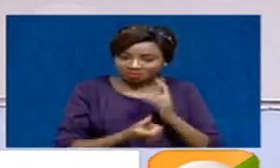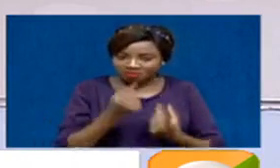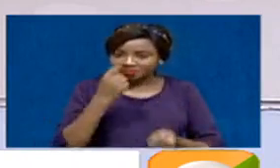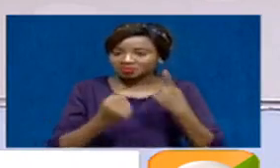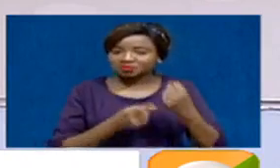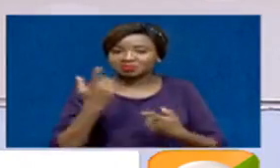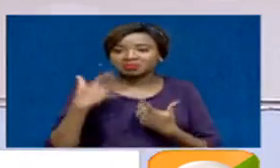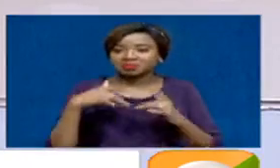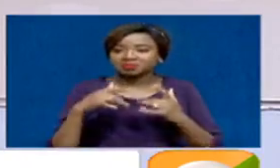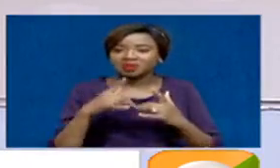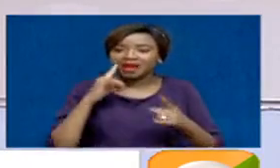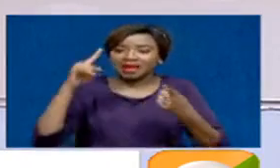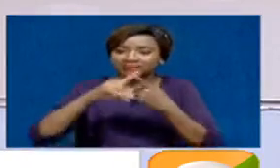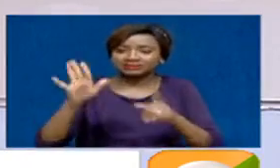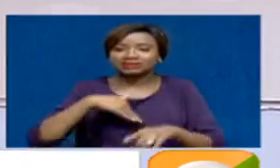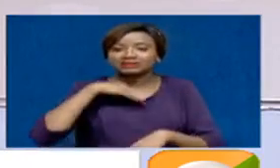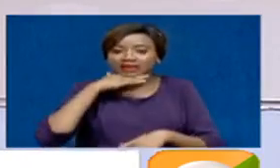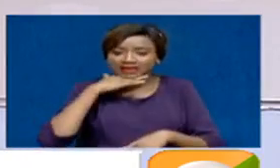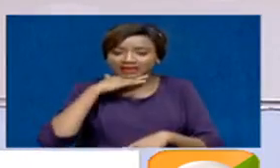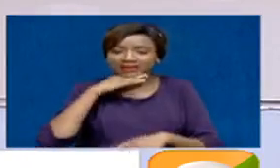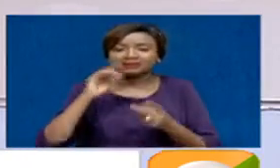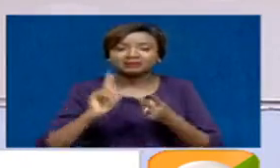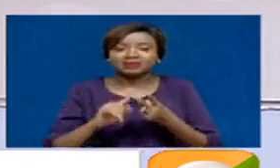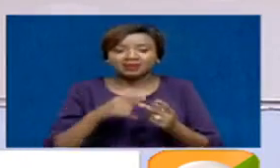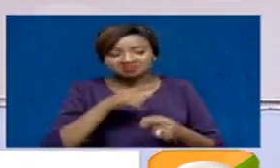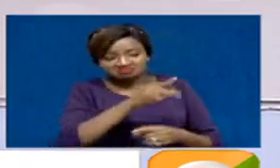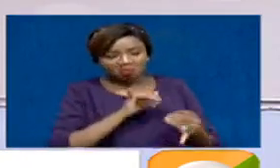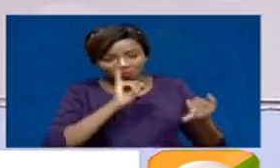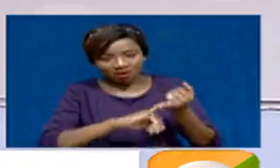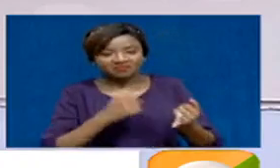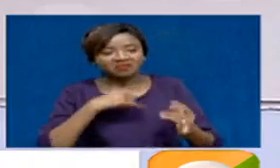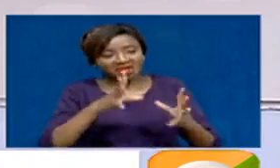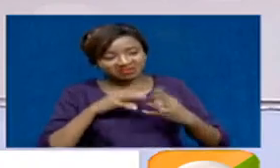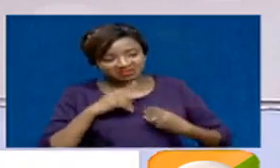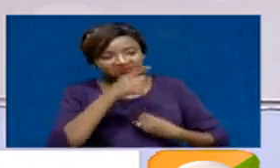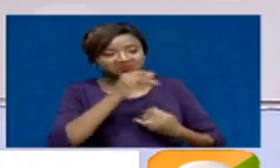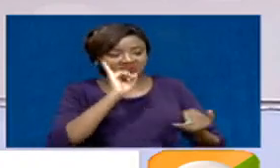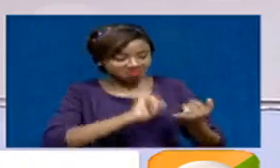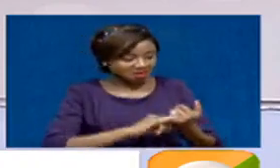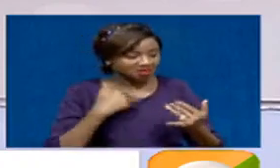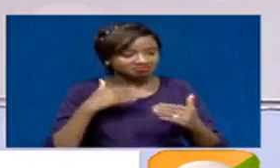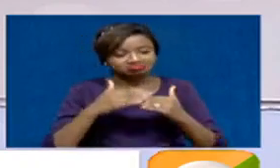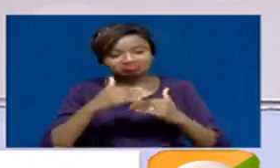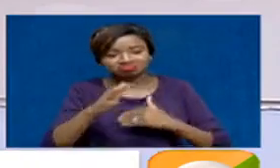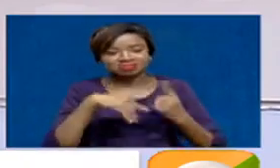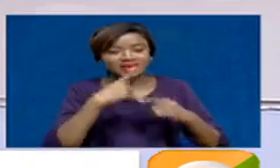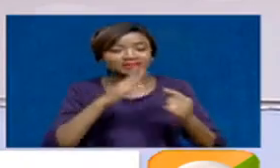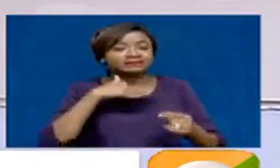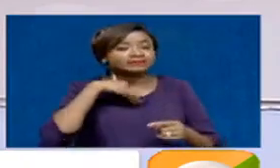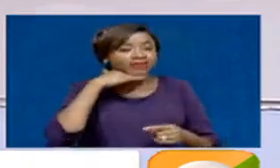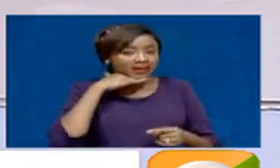kifo kitutenganishe. Namchukua fulani binti fulani awe mke wangu wa ndoa kwa shida na raha hadi kifo